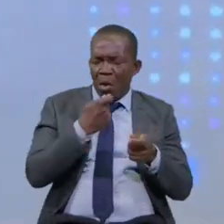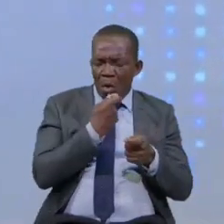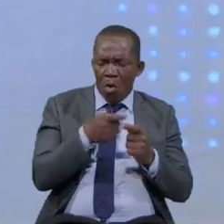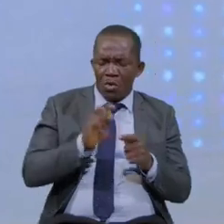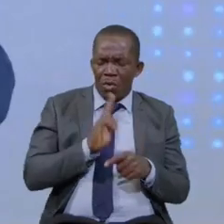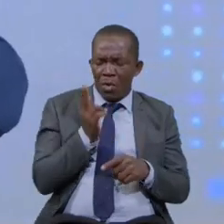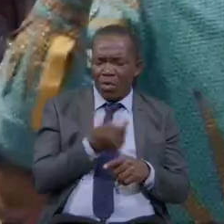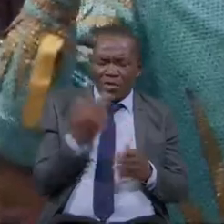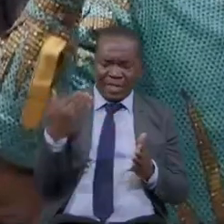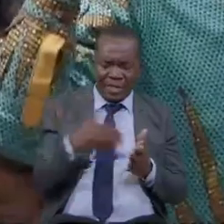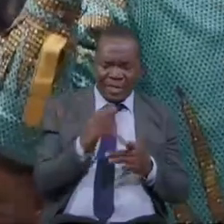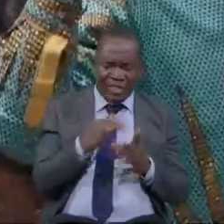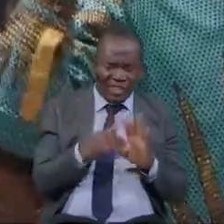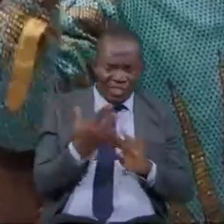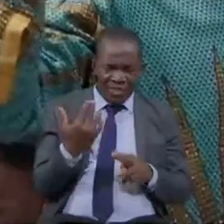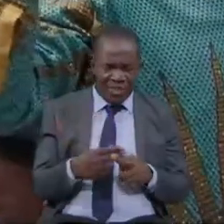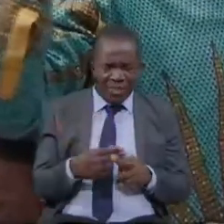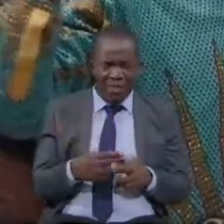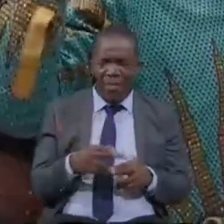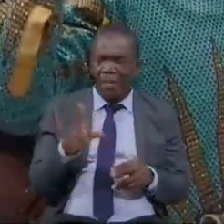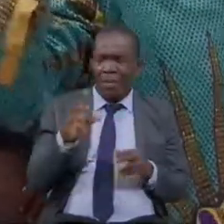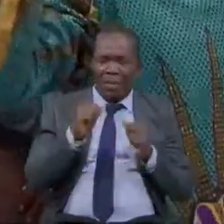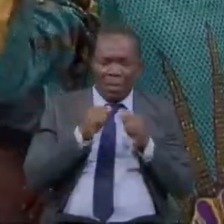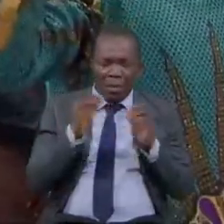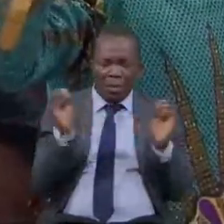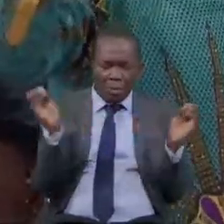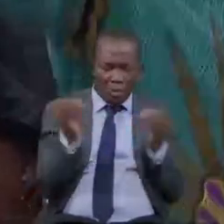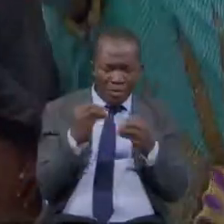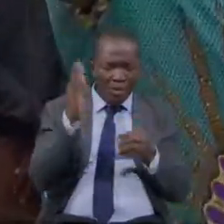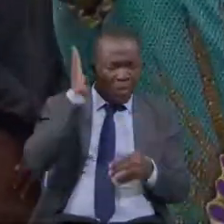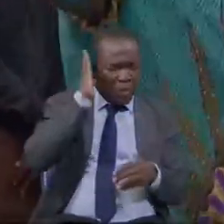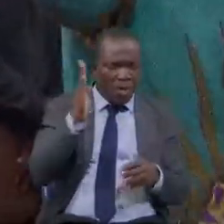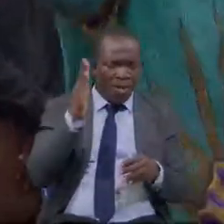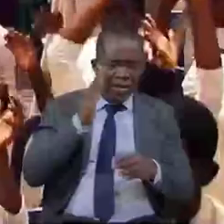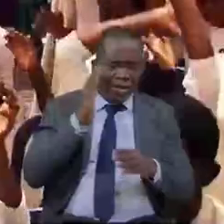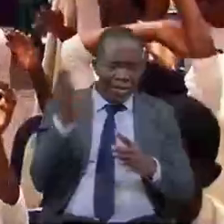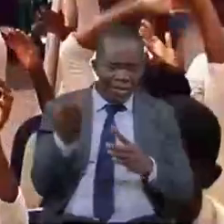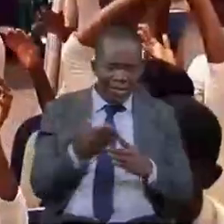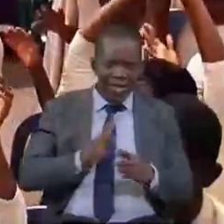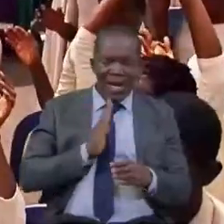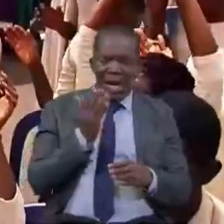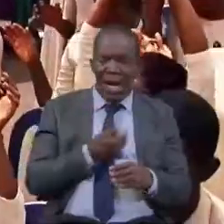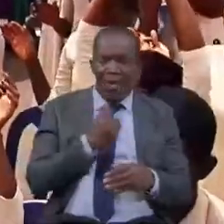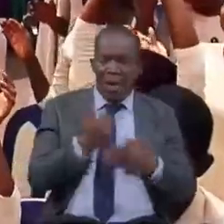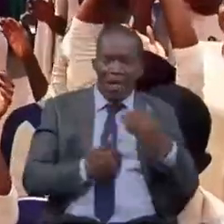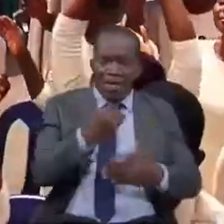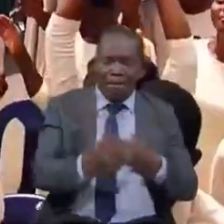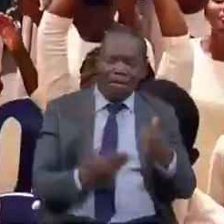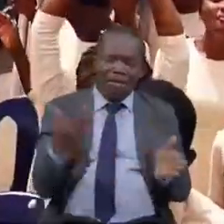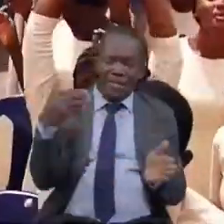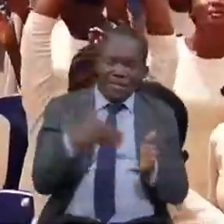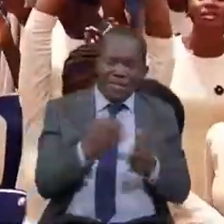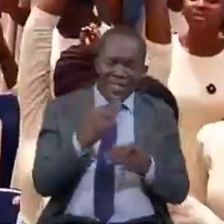pas te nuire ou empêcher ton progrès au nom de Jésus. Rien en